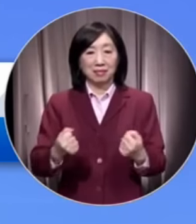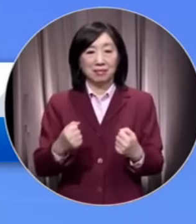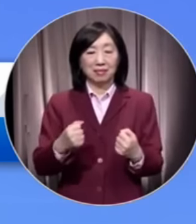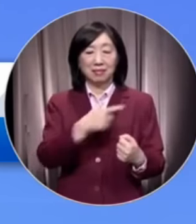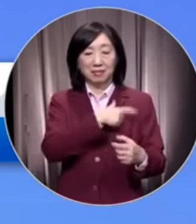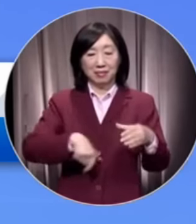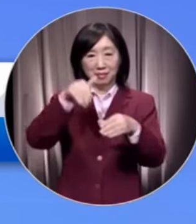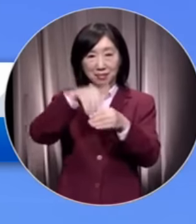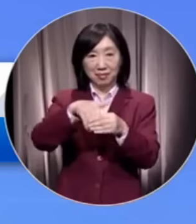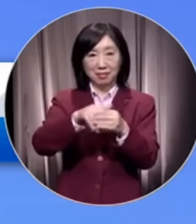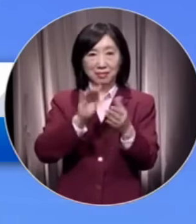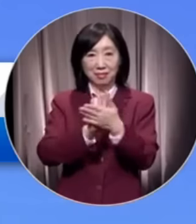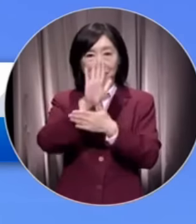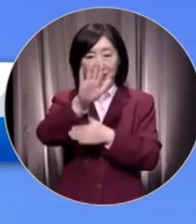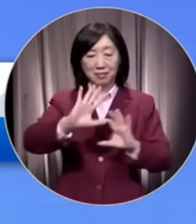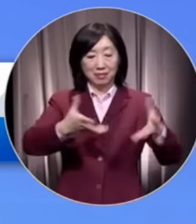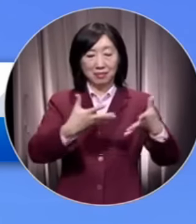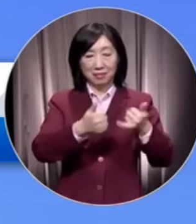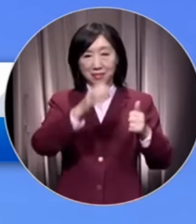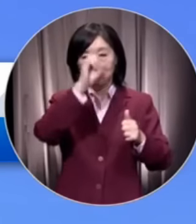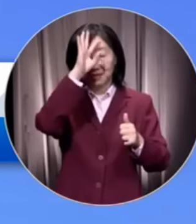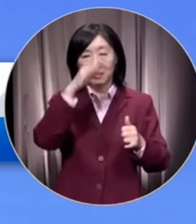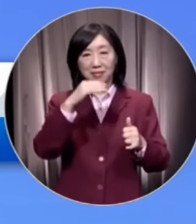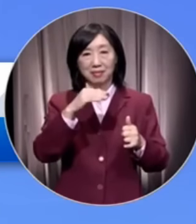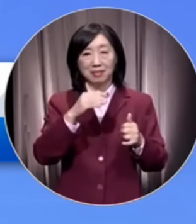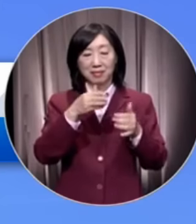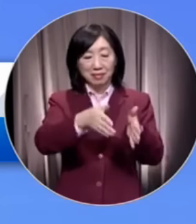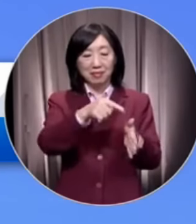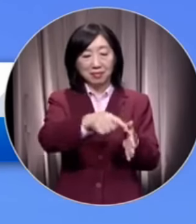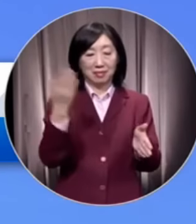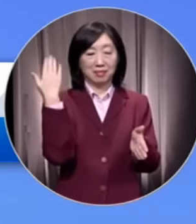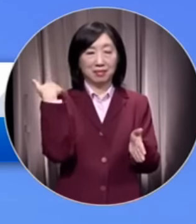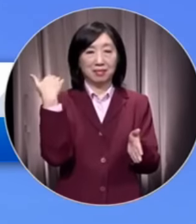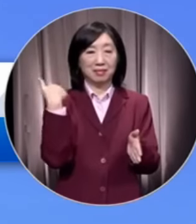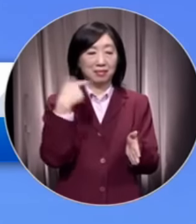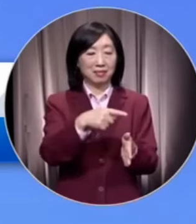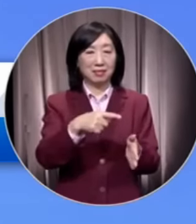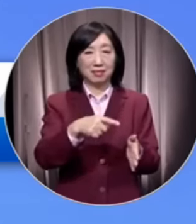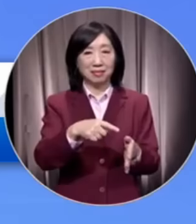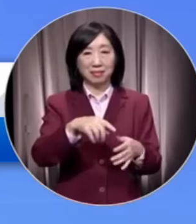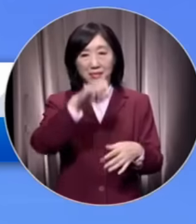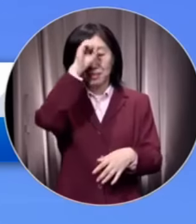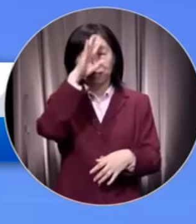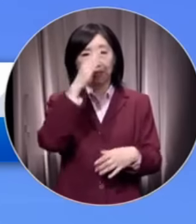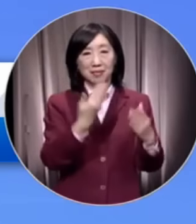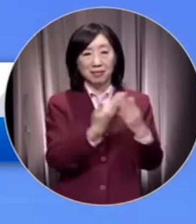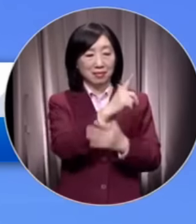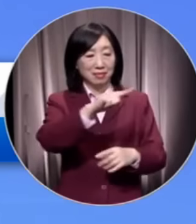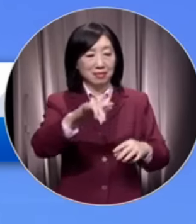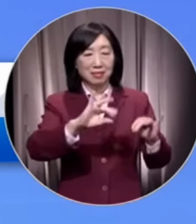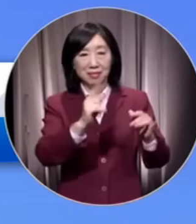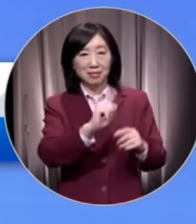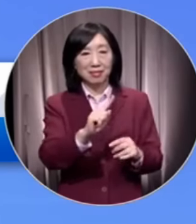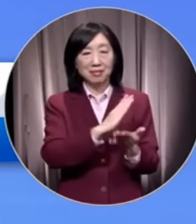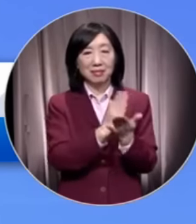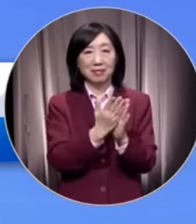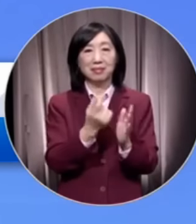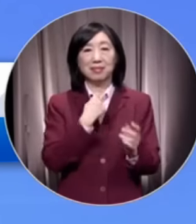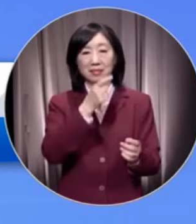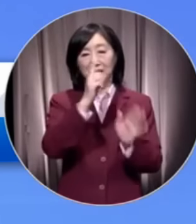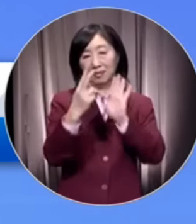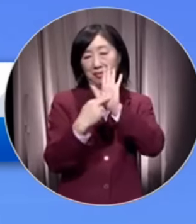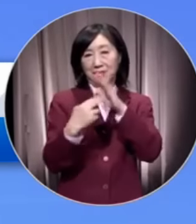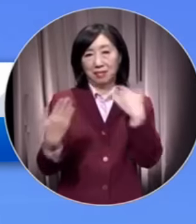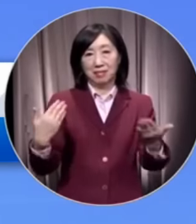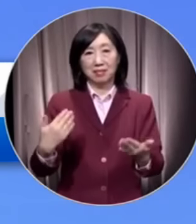之后，国民党必须对于过去的党产的问题向人民有一个交代，特别是很